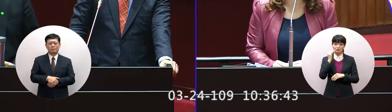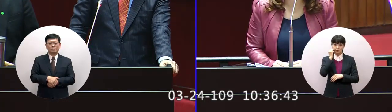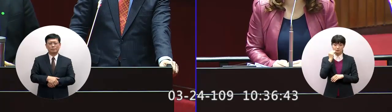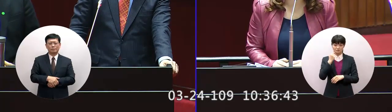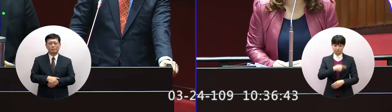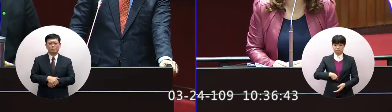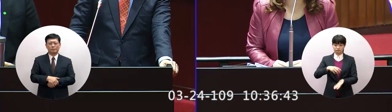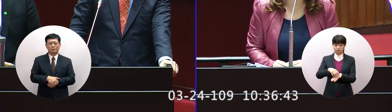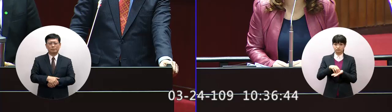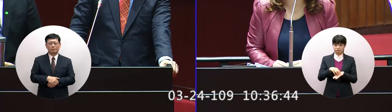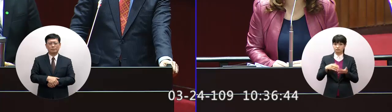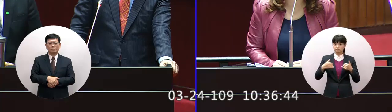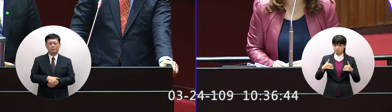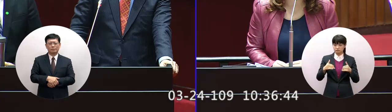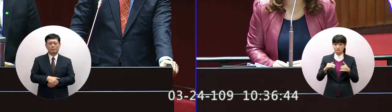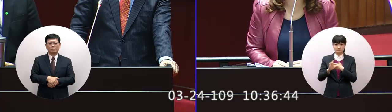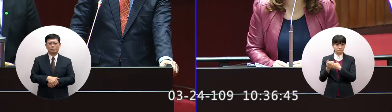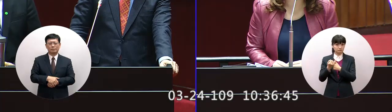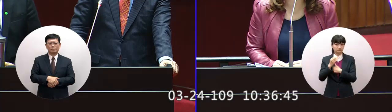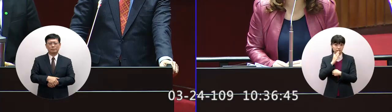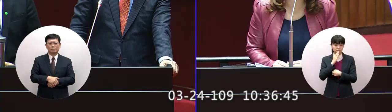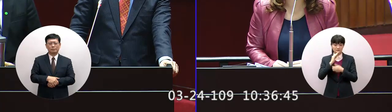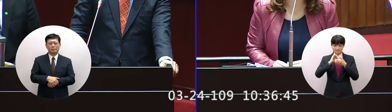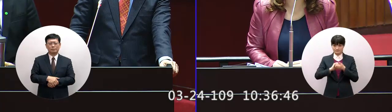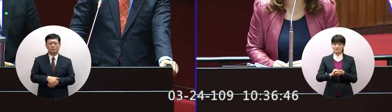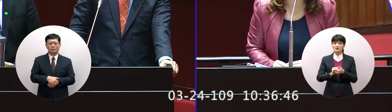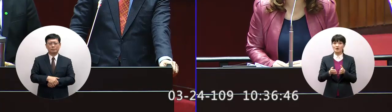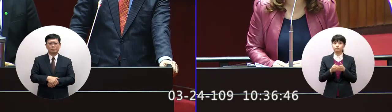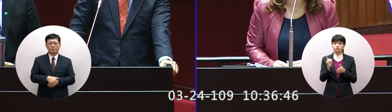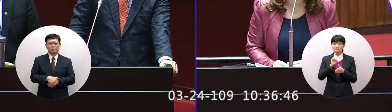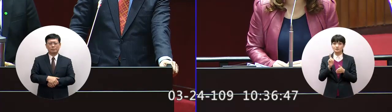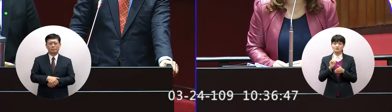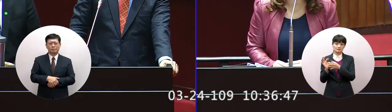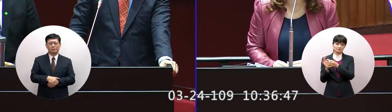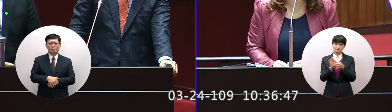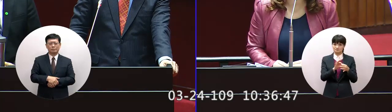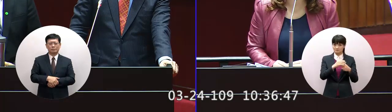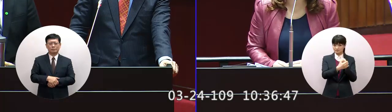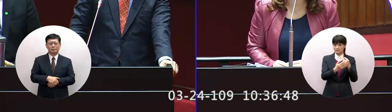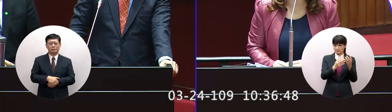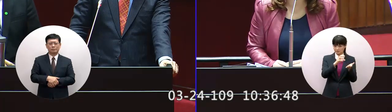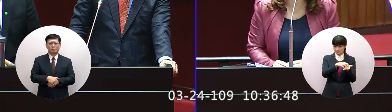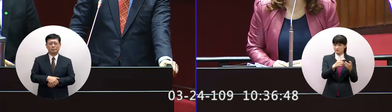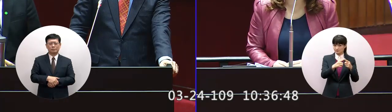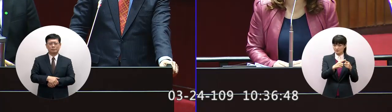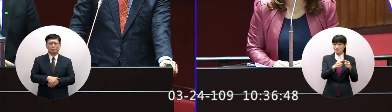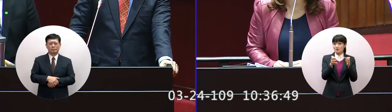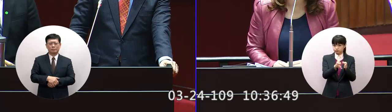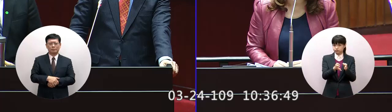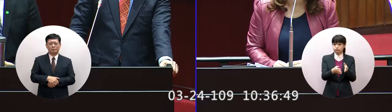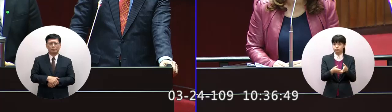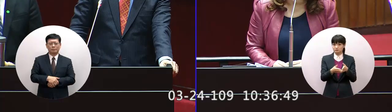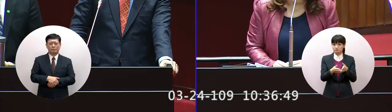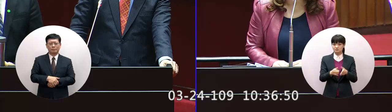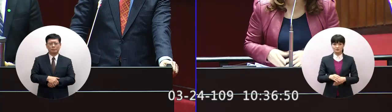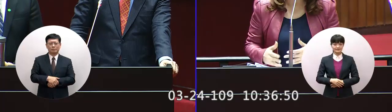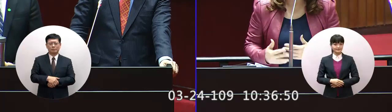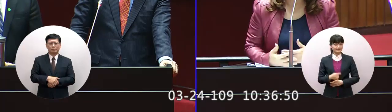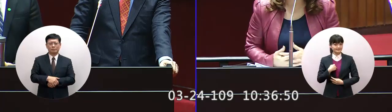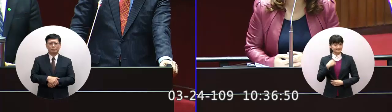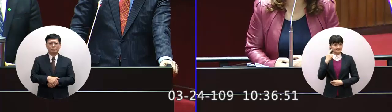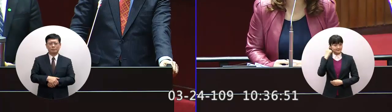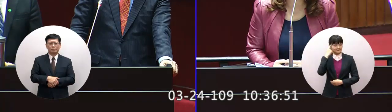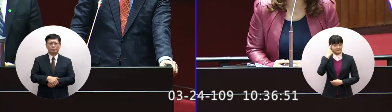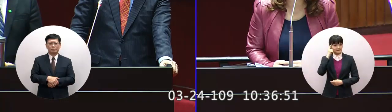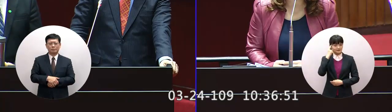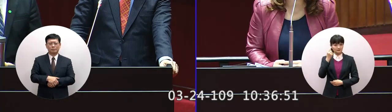款，一定要有一个连带保证人。好，这个部分他们就觉得说这个部分好像。就是因